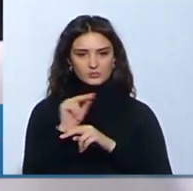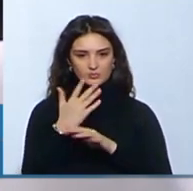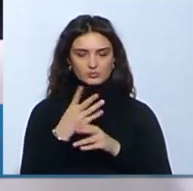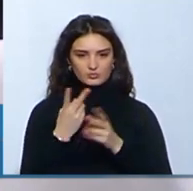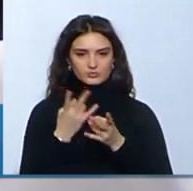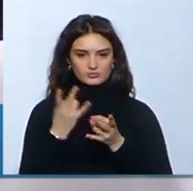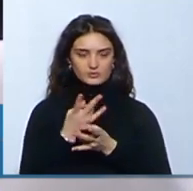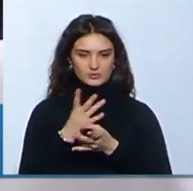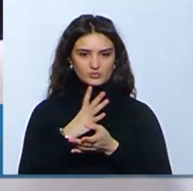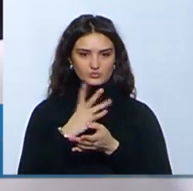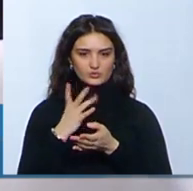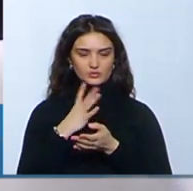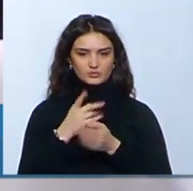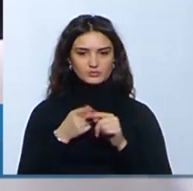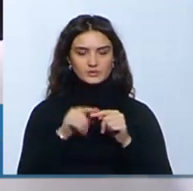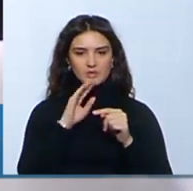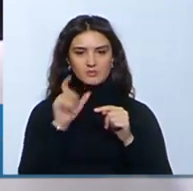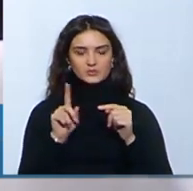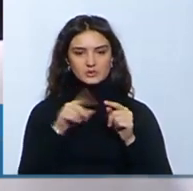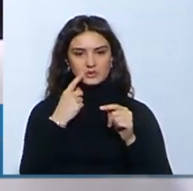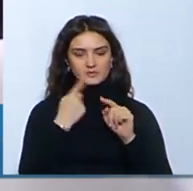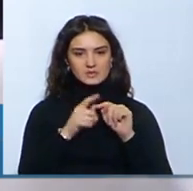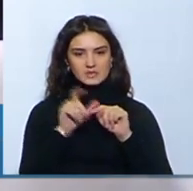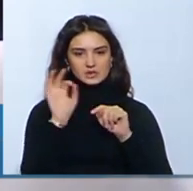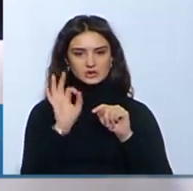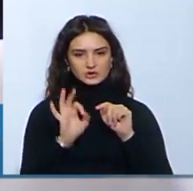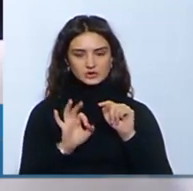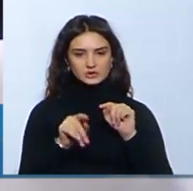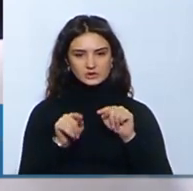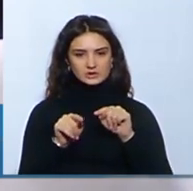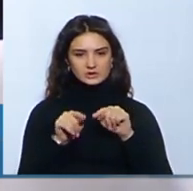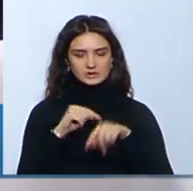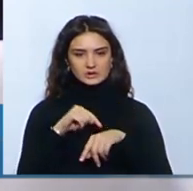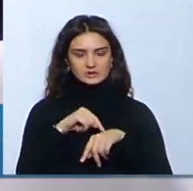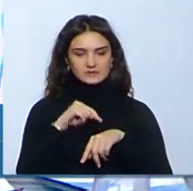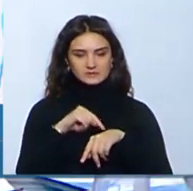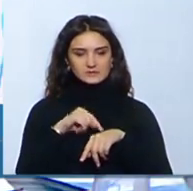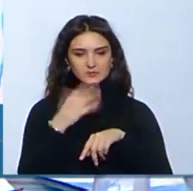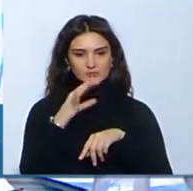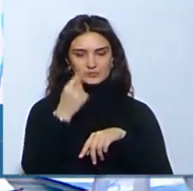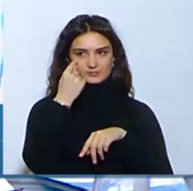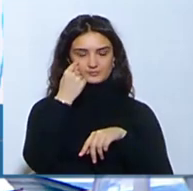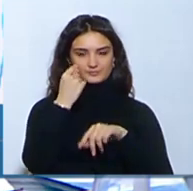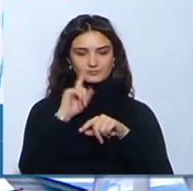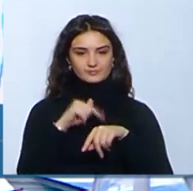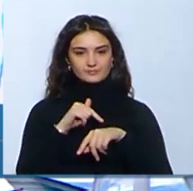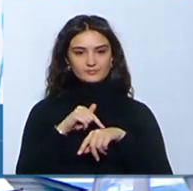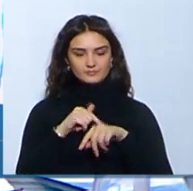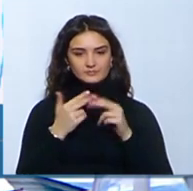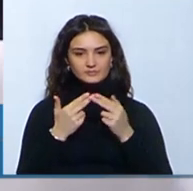დაინიშნოს სპეციფიურად. რასაც ქალბატონი აღნიშნავს, რომ ძალიან ხშირად ეს სილის შეგრძნება, უცხოსხეულის